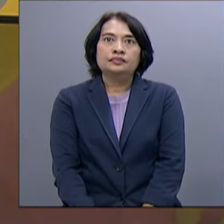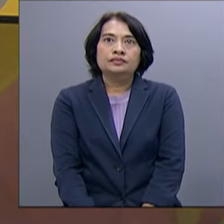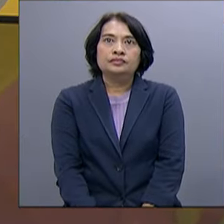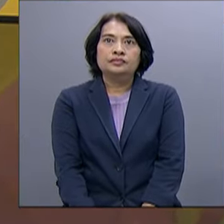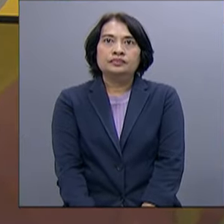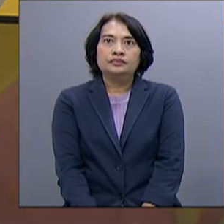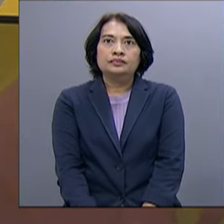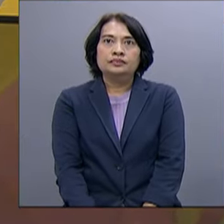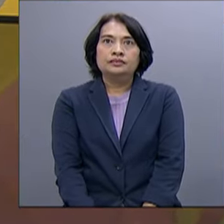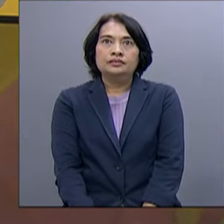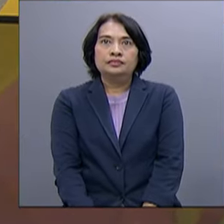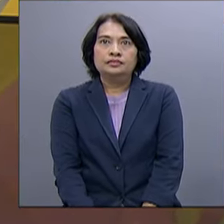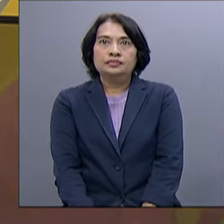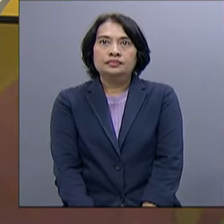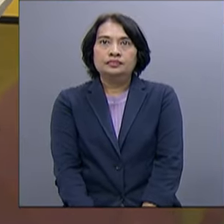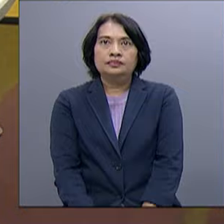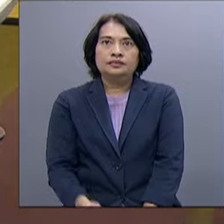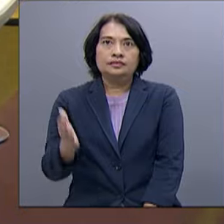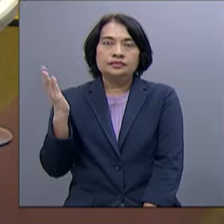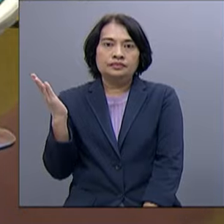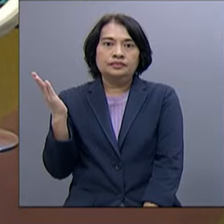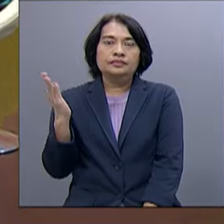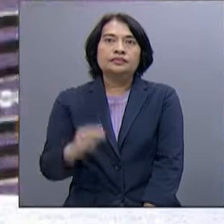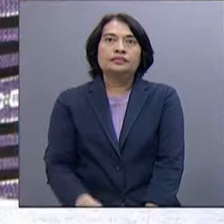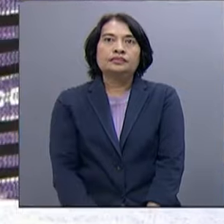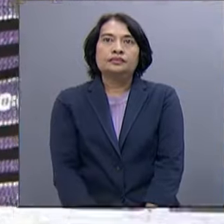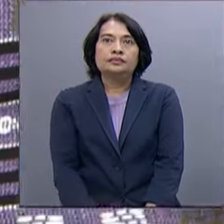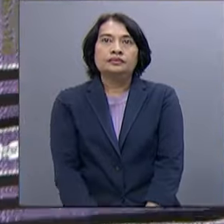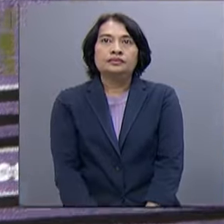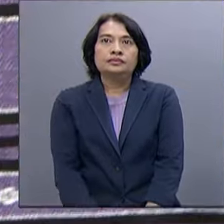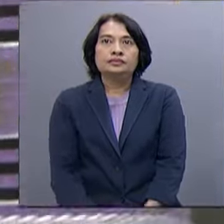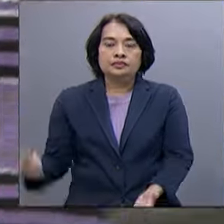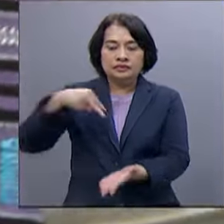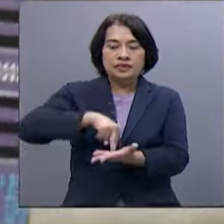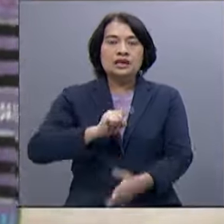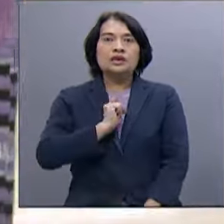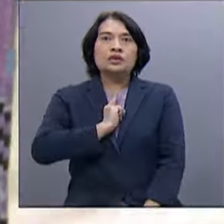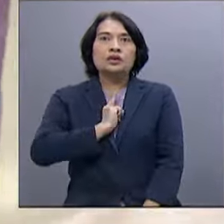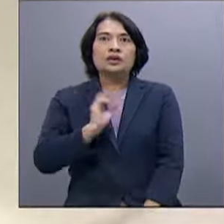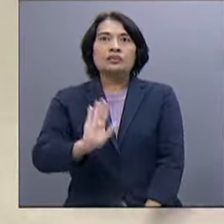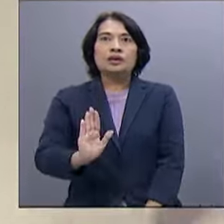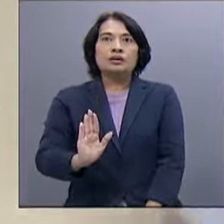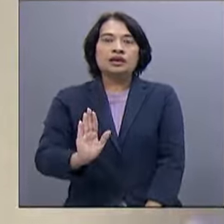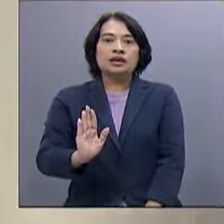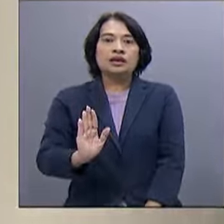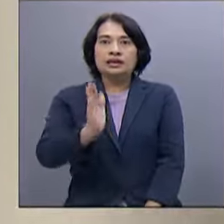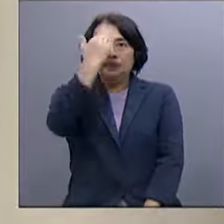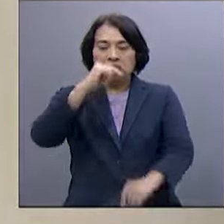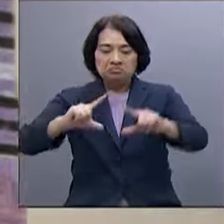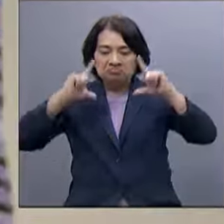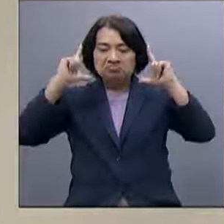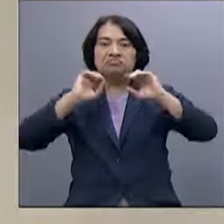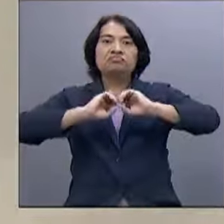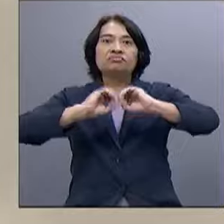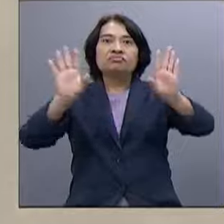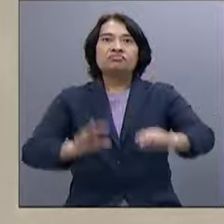ค่ะ คุณชมพู่ครับอ่ะยืนนี่เนี่ยอย่าไปยืนคนเดียวชนะเพราะว่ามันจะโดดเด่นเกินไปนะสิเนี่ยของคุณช